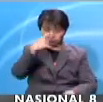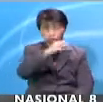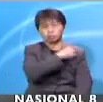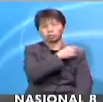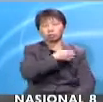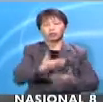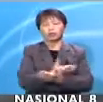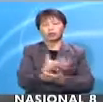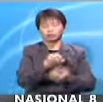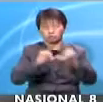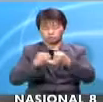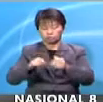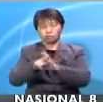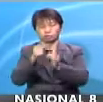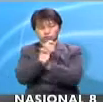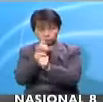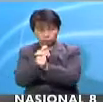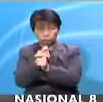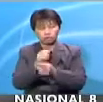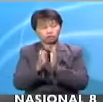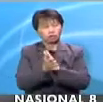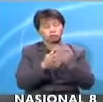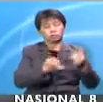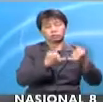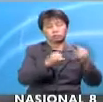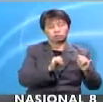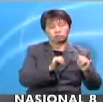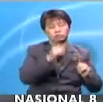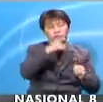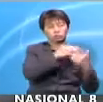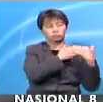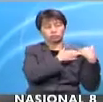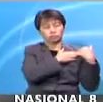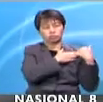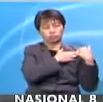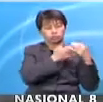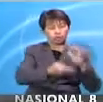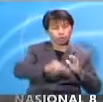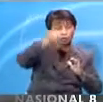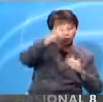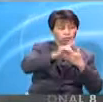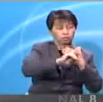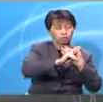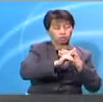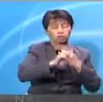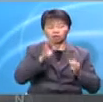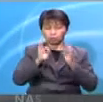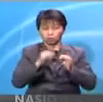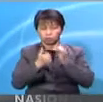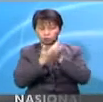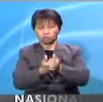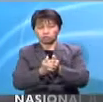jabatan-jabatan tertentu jadi untuk jabatan-jabatan hairies tertentu Pak kalau kita ikut